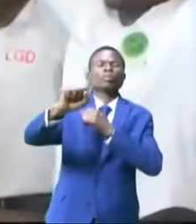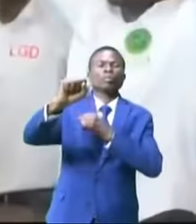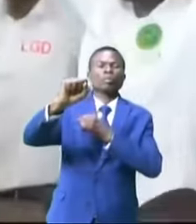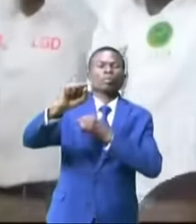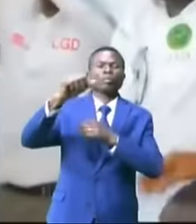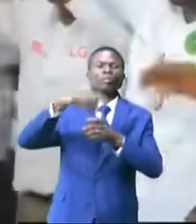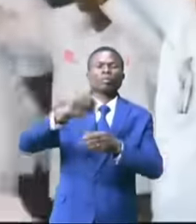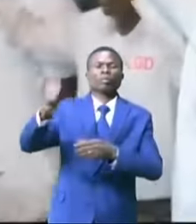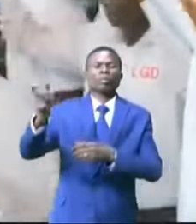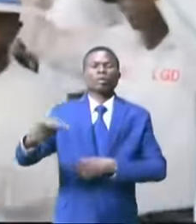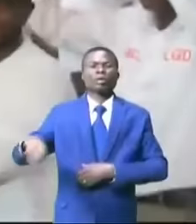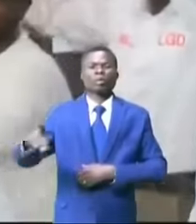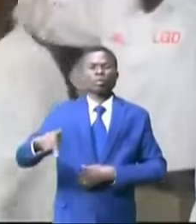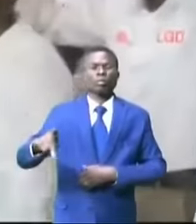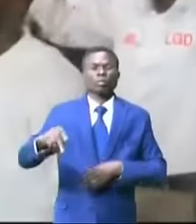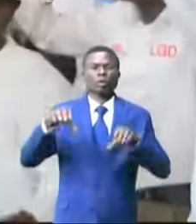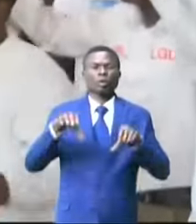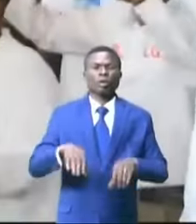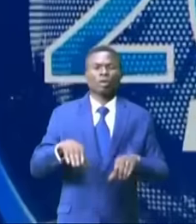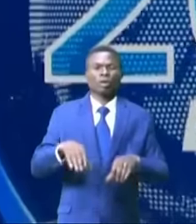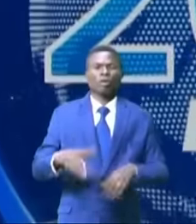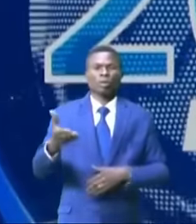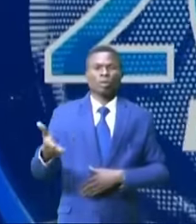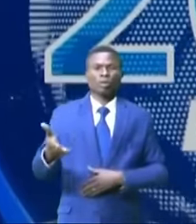dans d'autres provinces de la RDC.